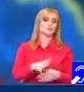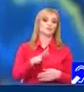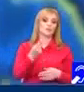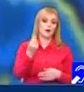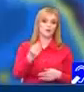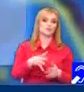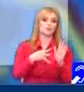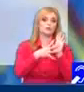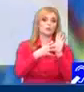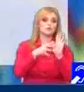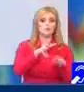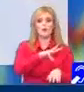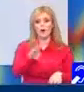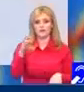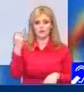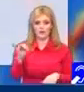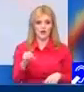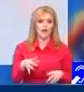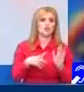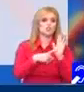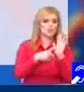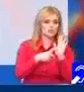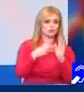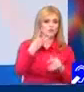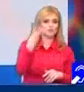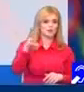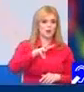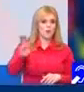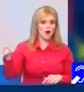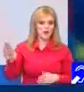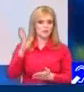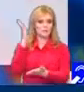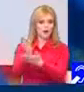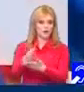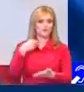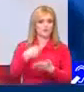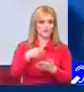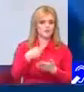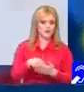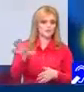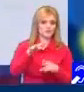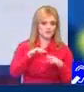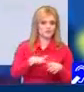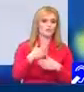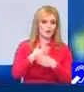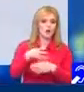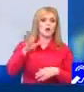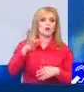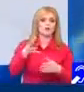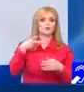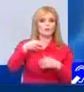mijloace financiare de 900 de milioane de lei, dintre care 633 de milioane vor merge pe pentru finanțarea dosarelor de subvenționare